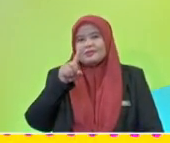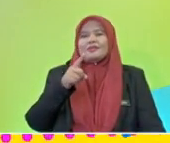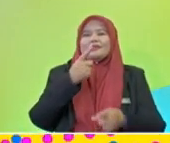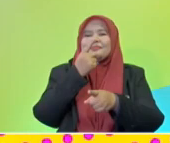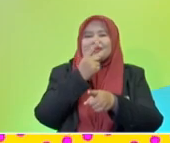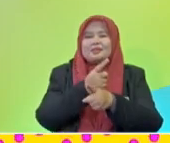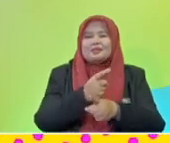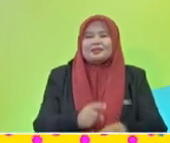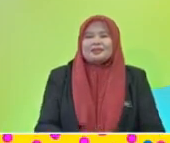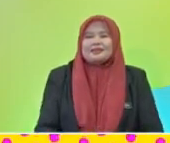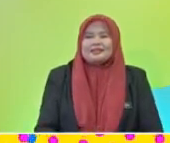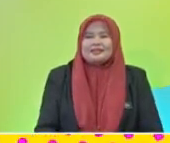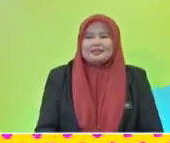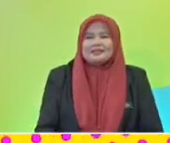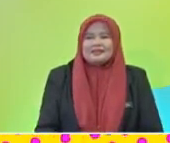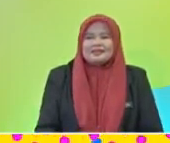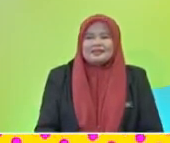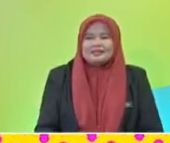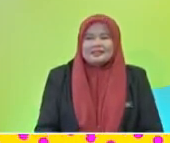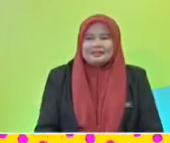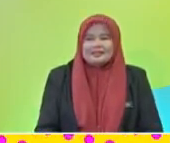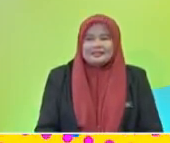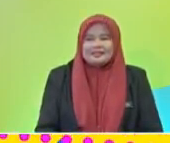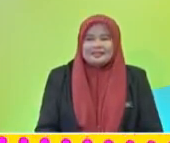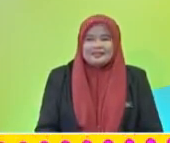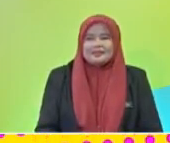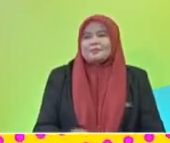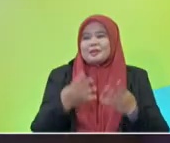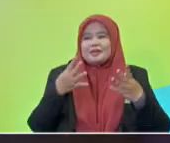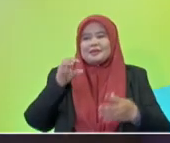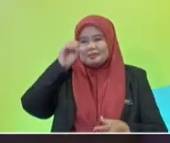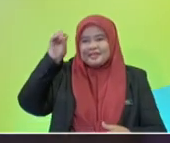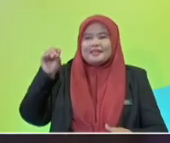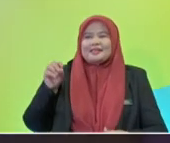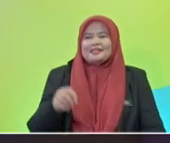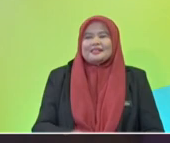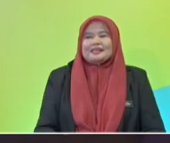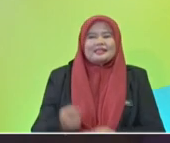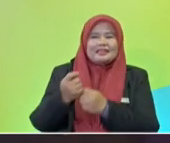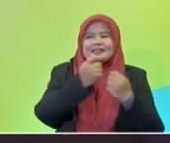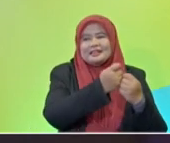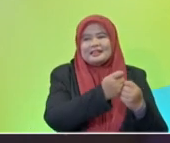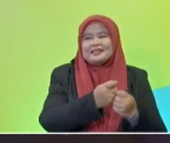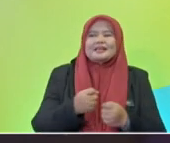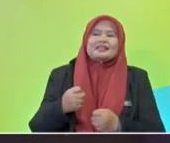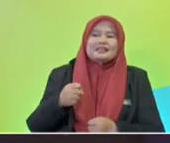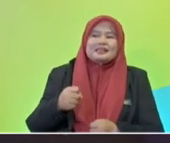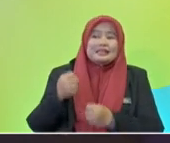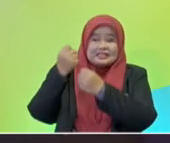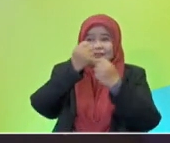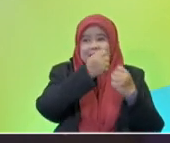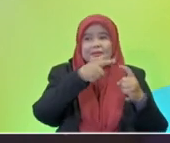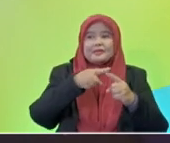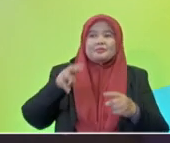semula Ha betul Nampaknya banyak bintang di situ tahniah dan syabas kepada murid-murid kita yang